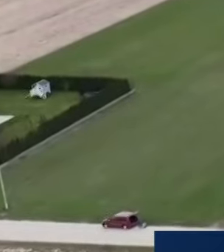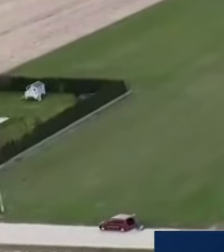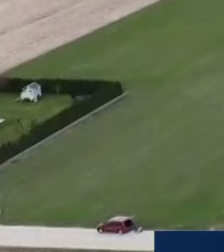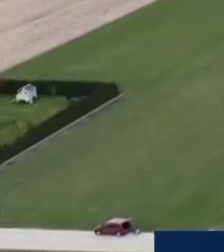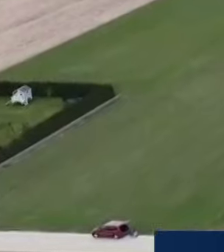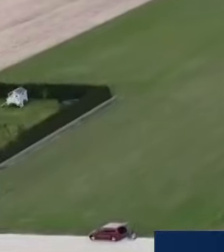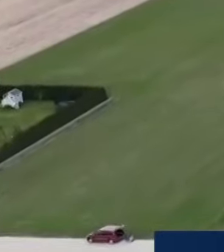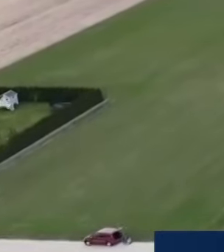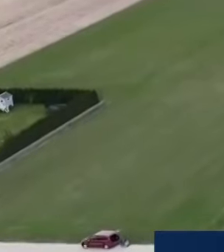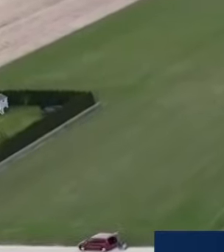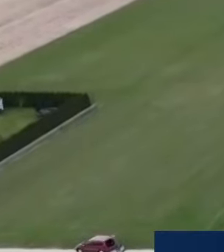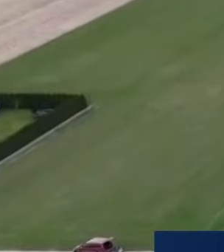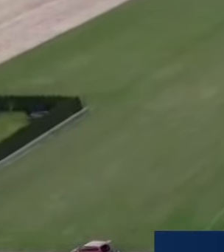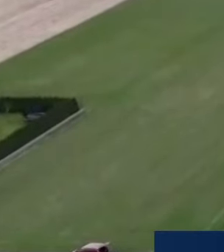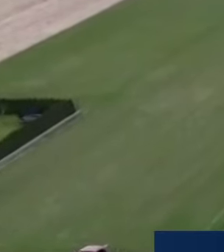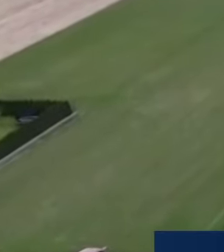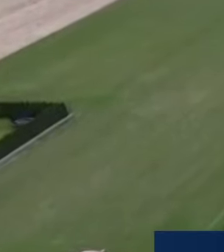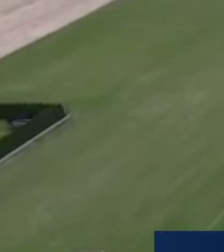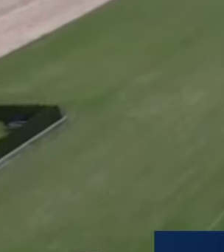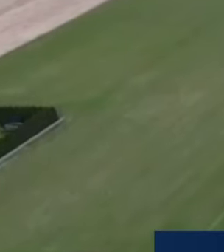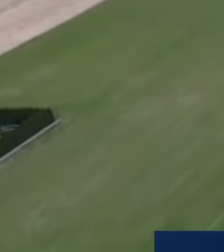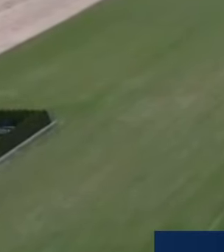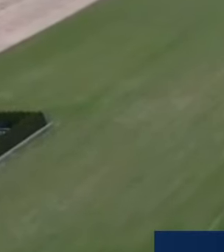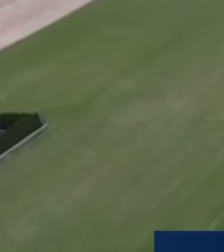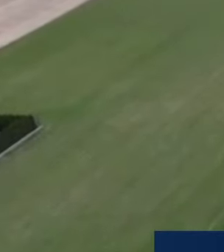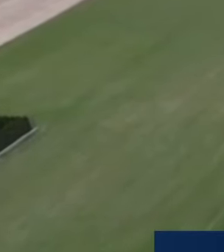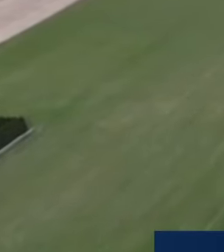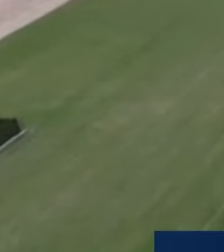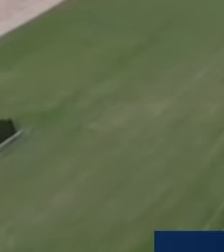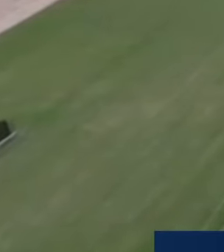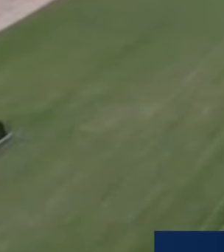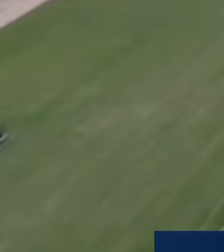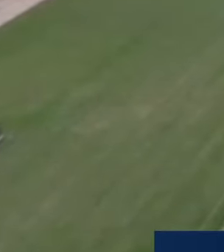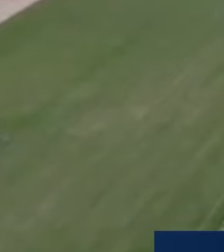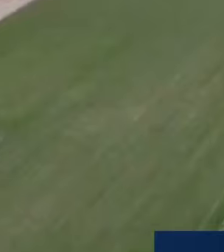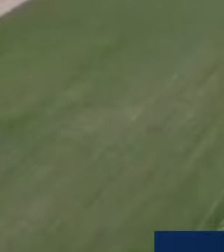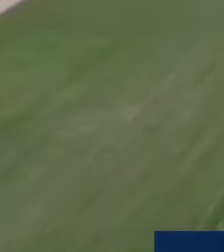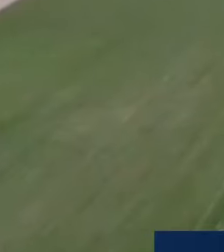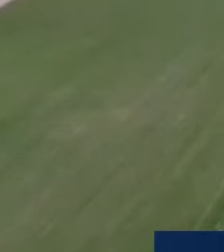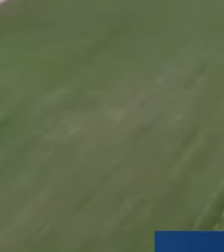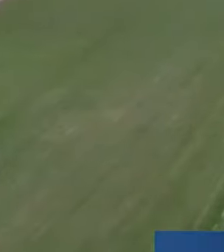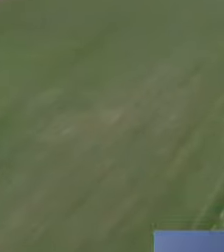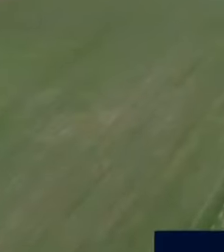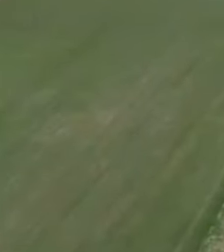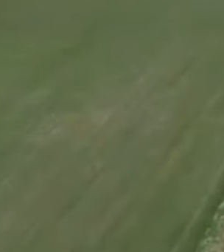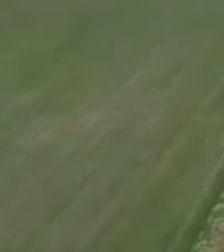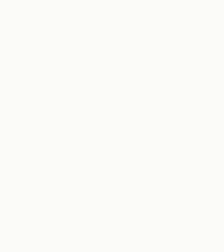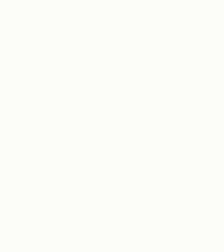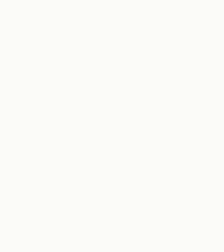Ksiądz Michał Olszewski na celowniku prokuratury. Chodzi o śledztwo w sprawie Funduszu Sprawiedliwości.